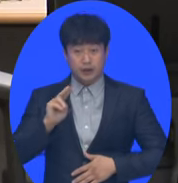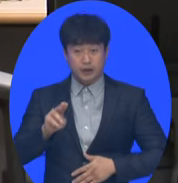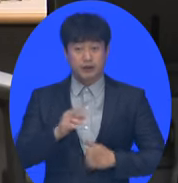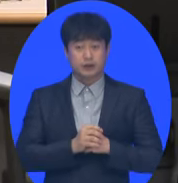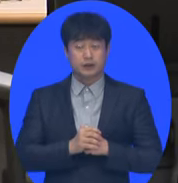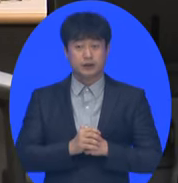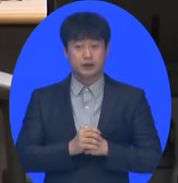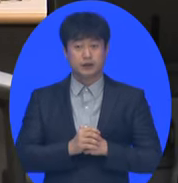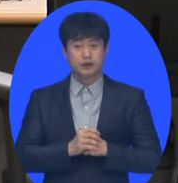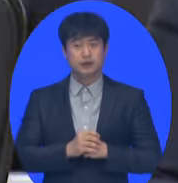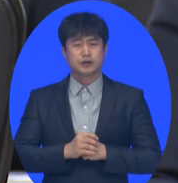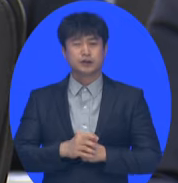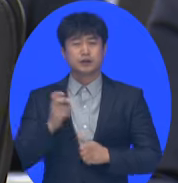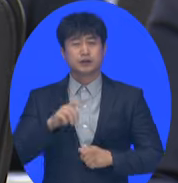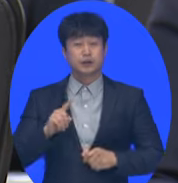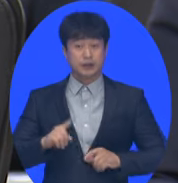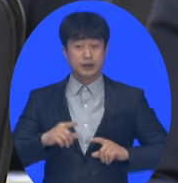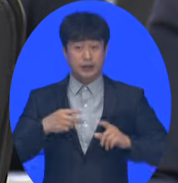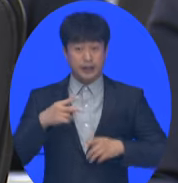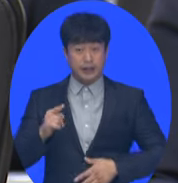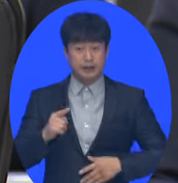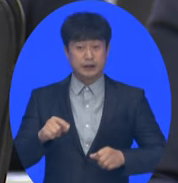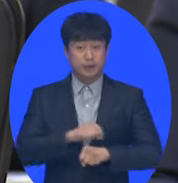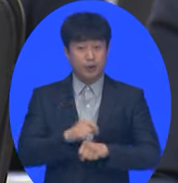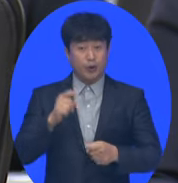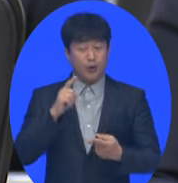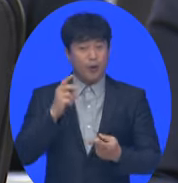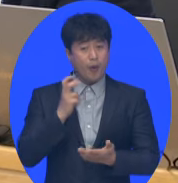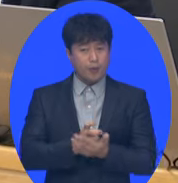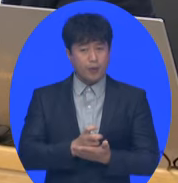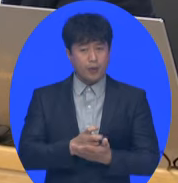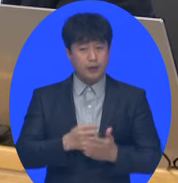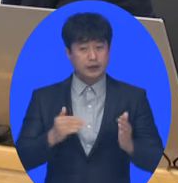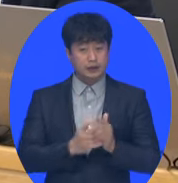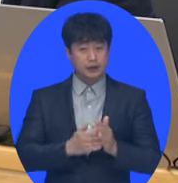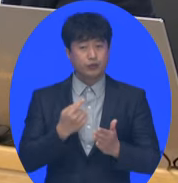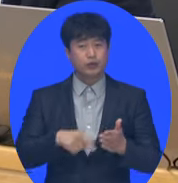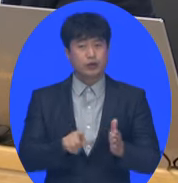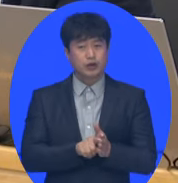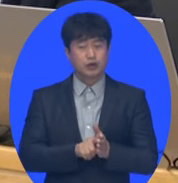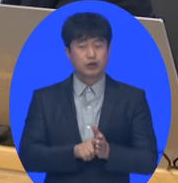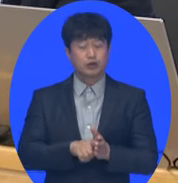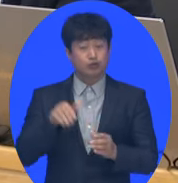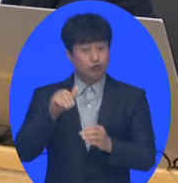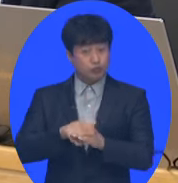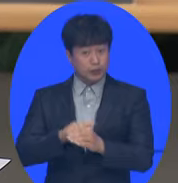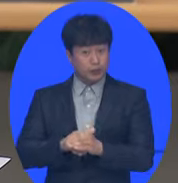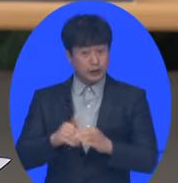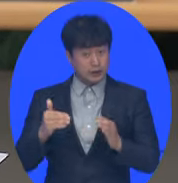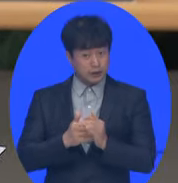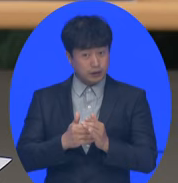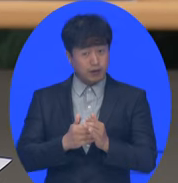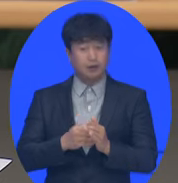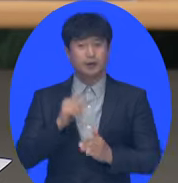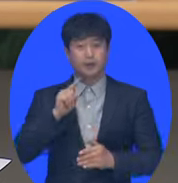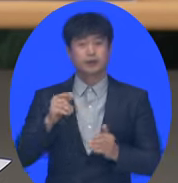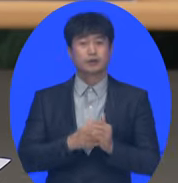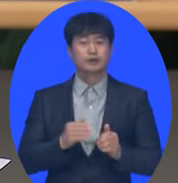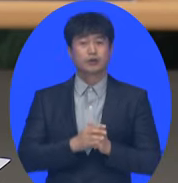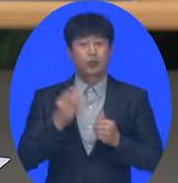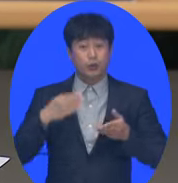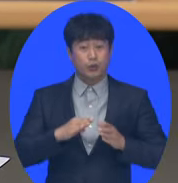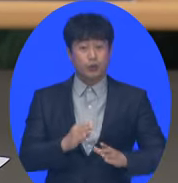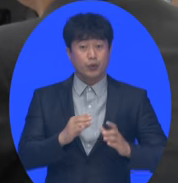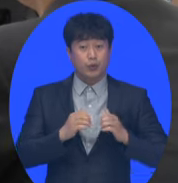21대 국회에서 특별법을 마무리 짓기 위해 주민투표를 내년 2월 9일까지 반드시 마무리하겠다고 밝혔습니다.